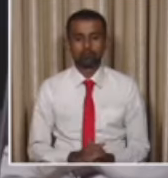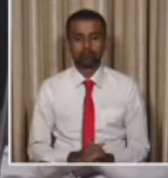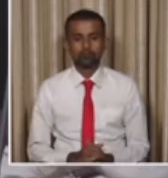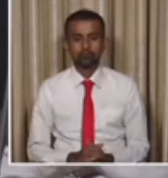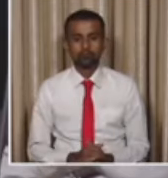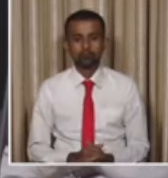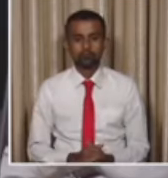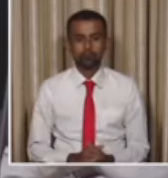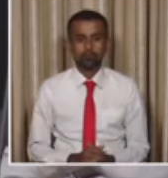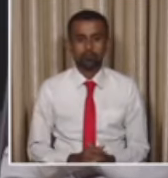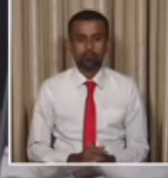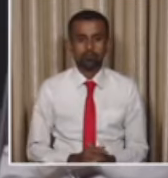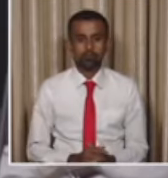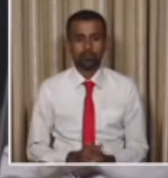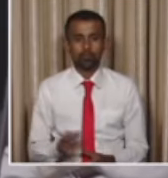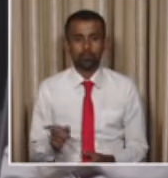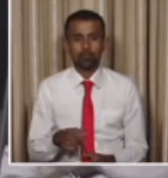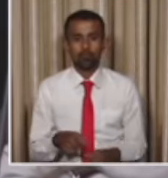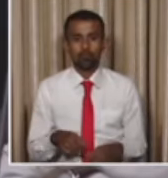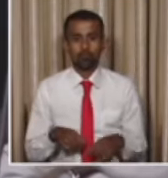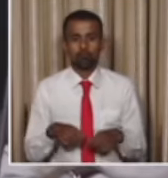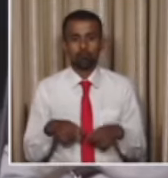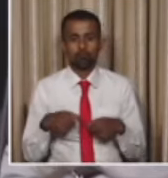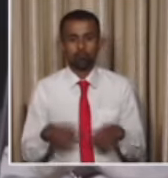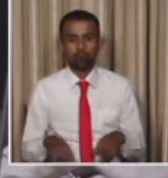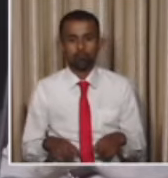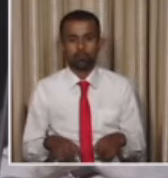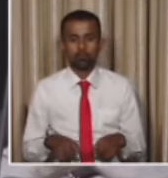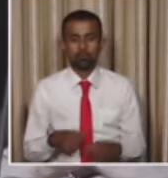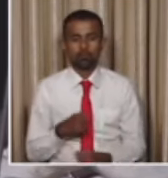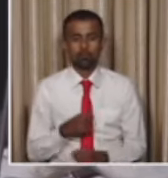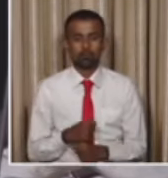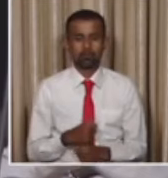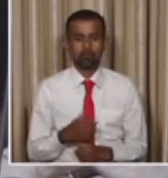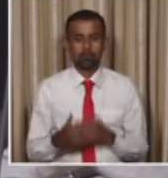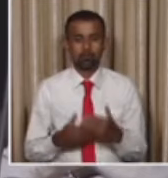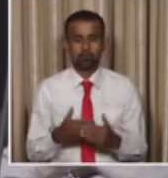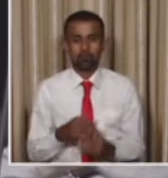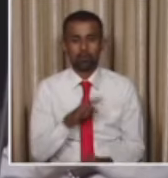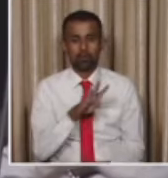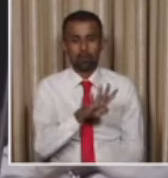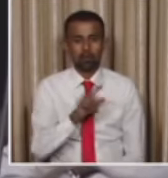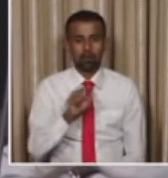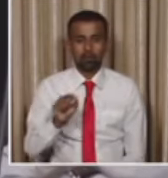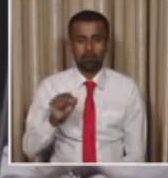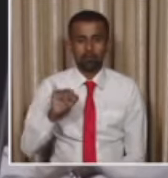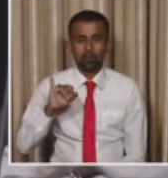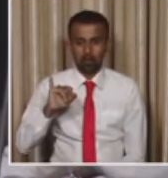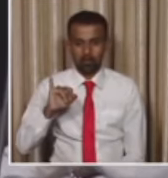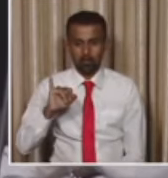ඒ දවසේ වියදම් ටික දරලා ඒ අවුරුද්දේ ආණ්ඩුව පවත්වාගෙන යන්න ඕනේ 4.6ක්.